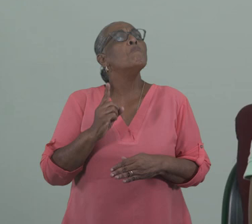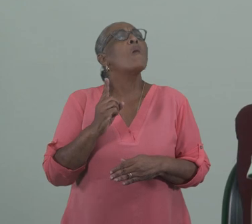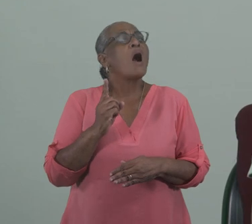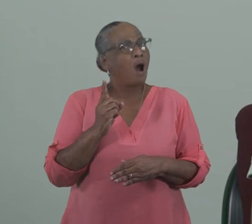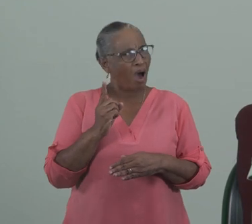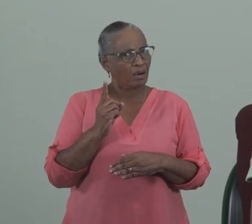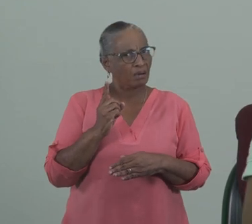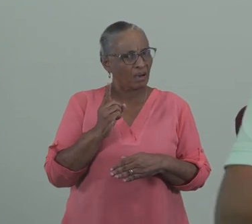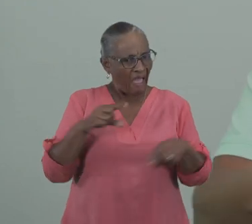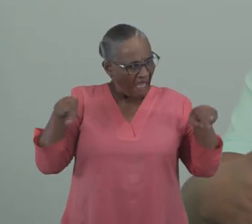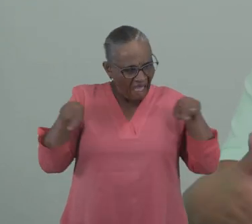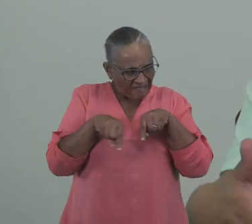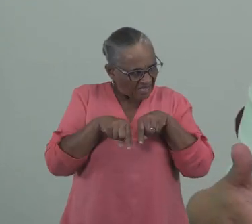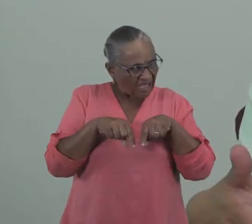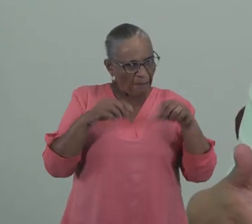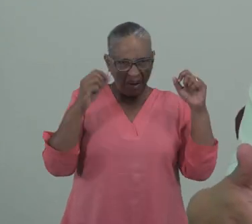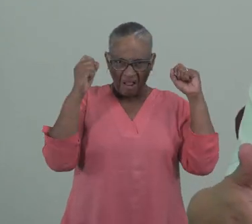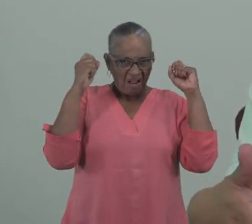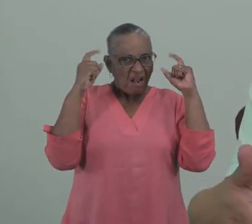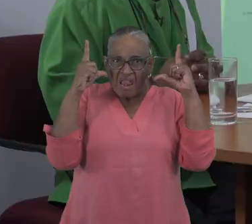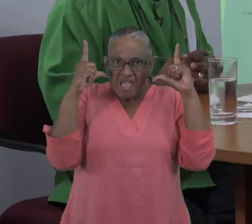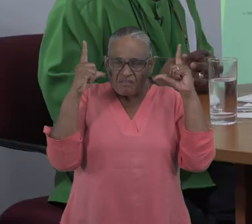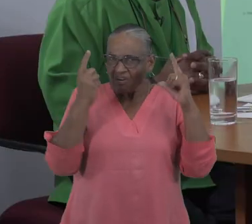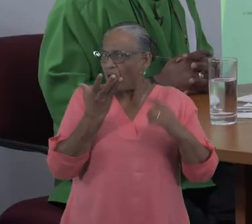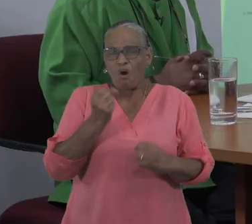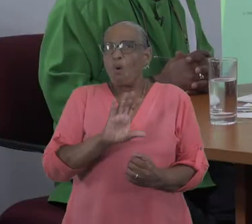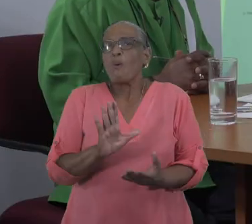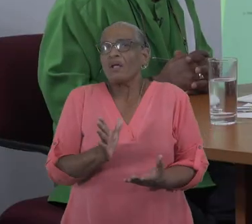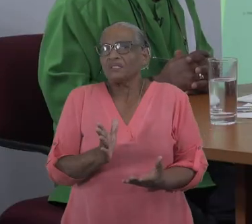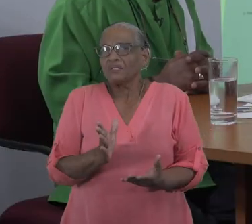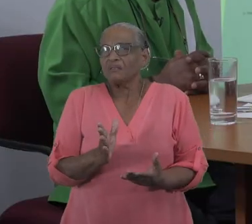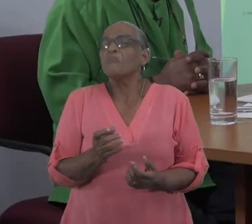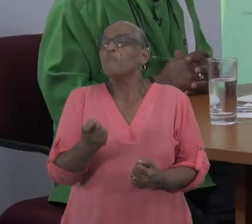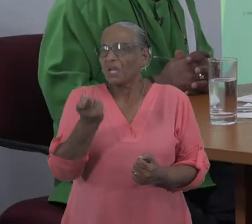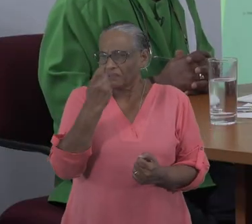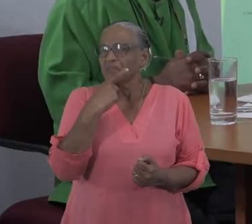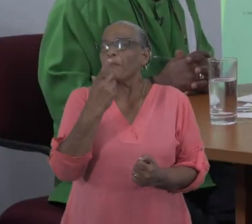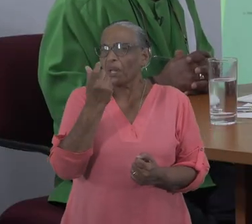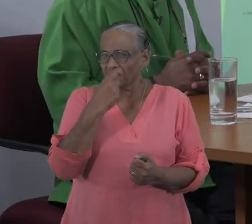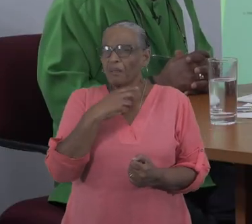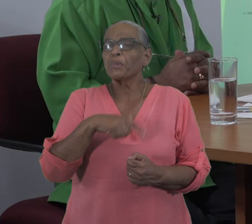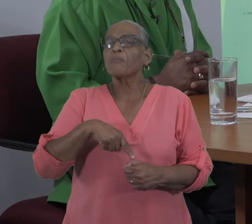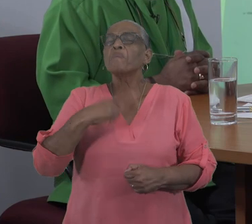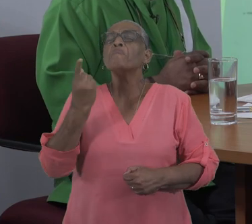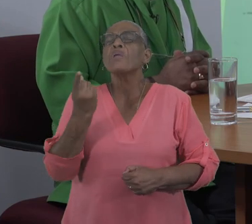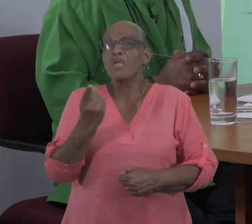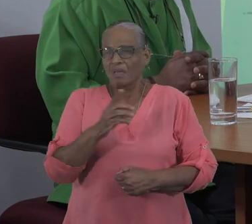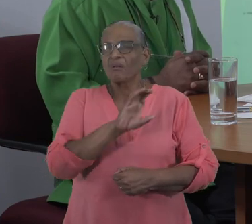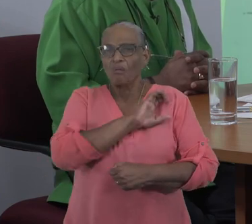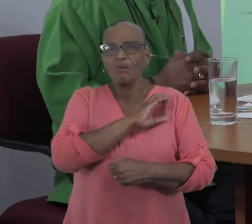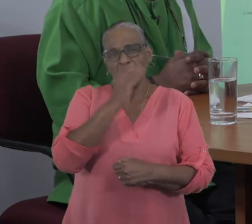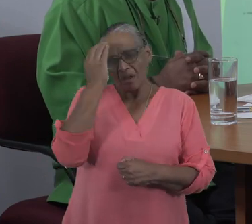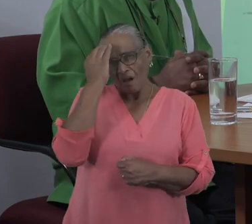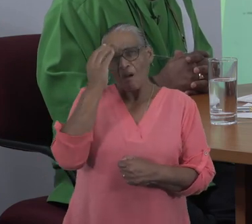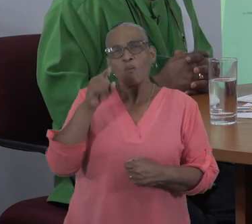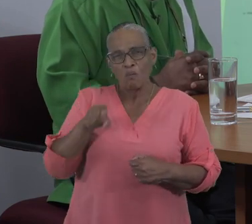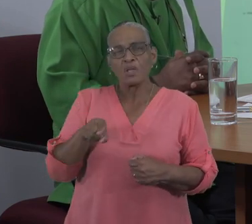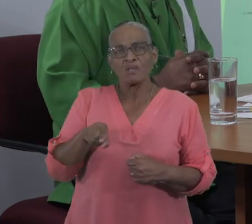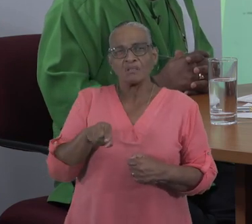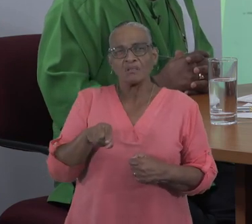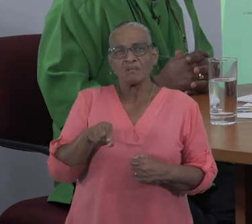je wil natuurlijk ook niet leven met de verlamming. Dus daarom zeg ik van, slik die tabletten. Maar er is meer hoor, collega. Hoe je het ook